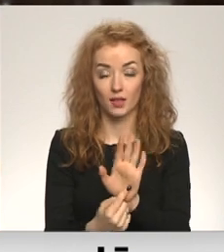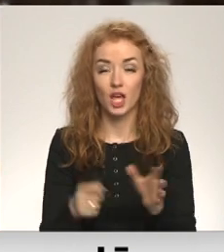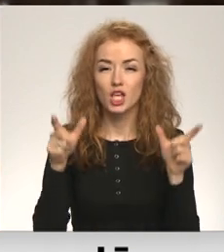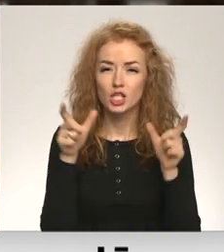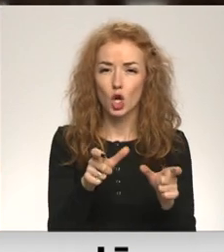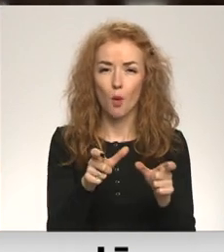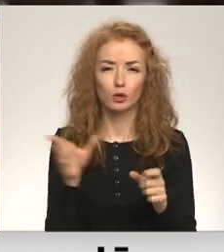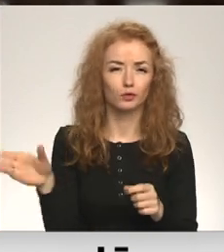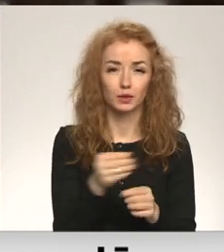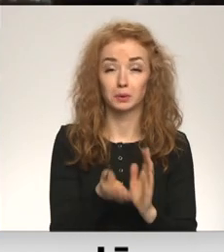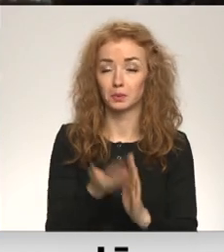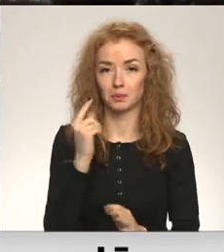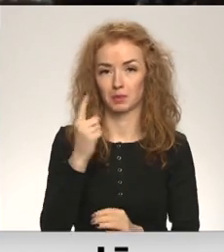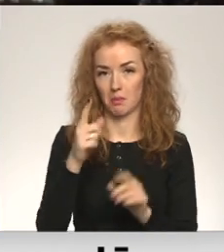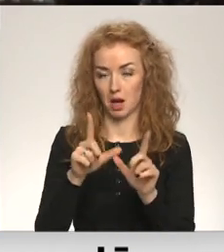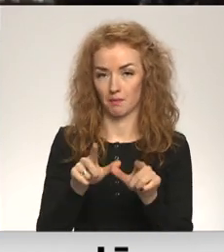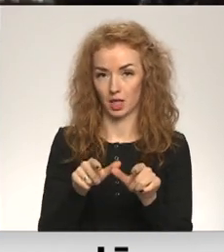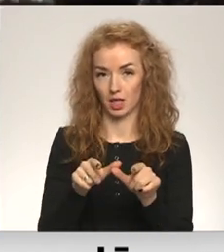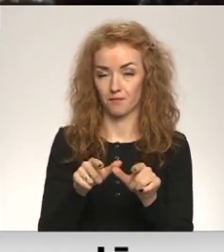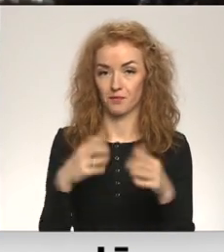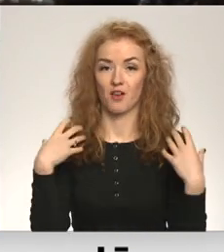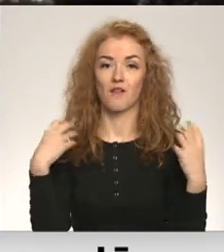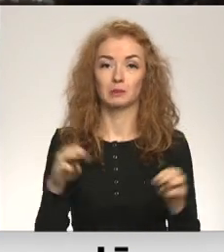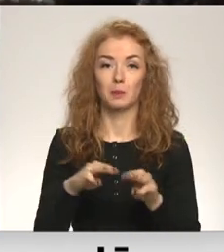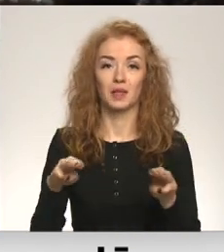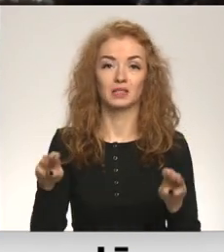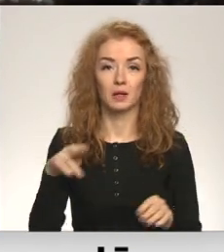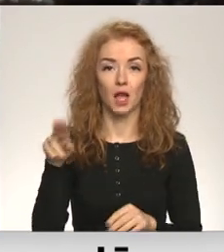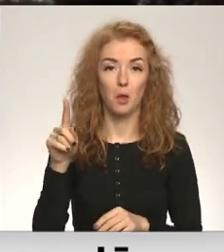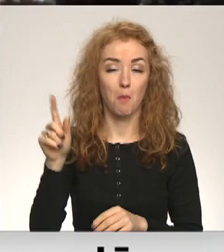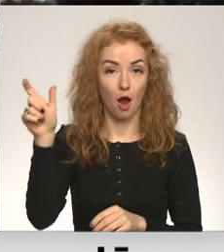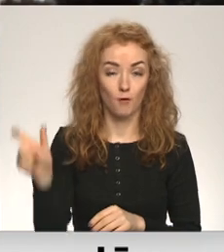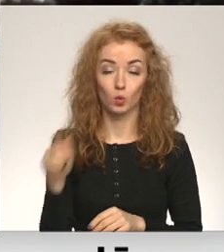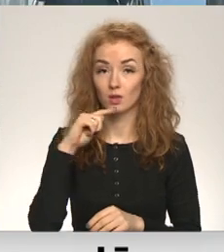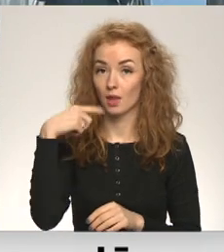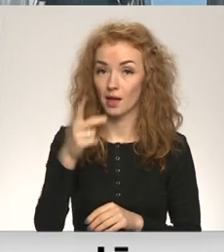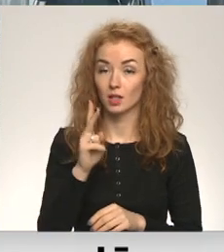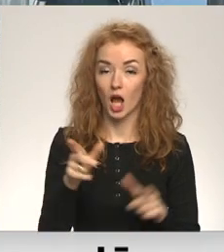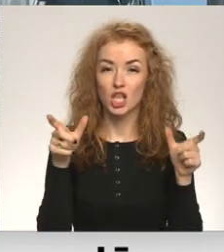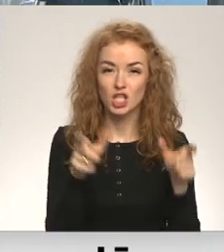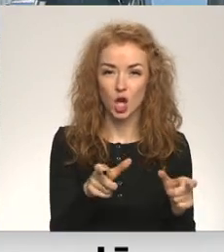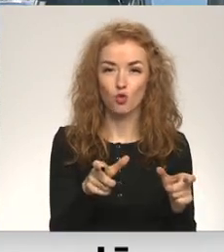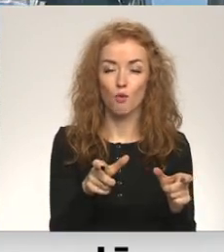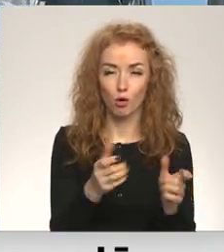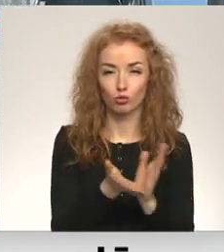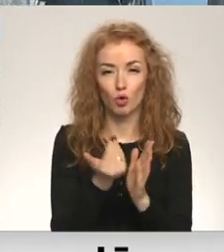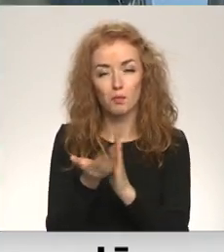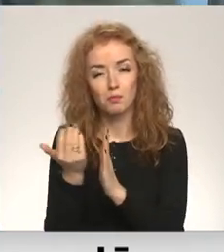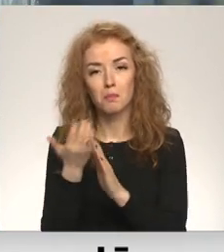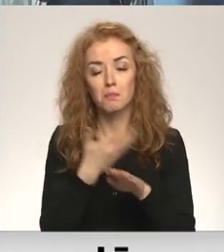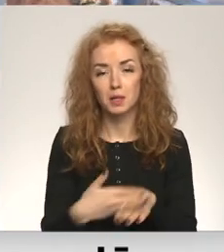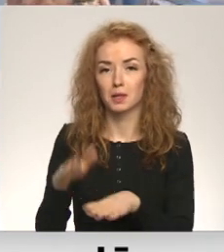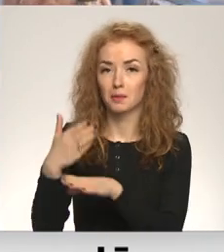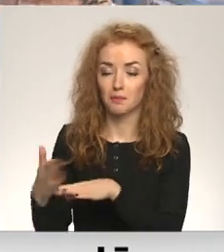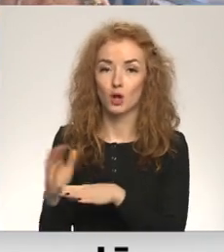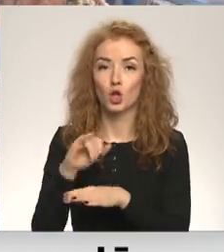atcelti 1. aprīlī. Veselības ministrs Daniels Pavļuts pēc valdības sēdes norādīja, ka ierobežojums nolemts atcelt vairākos soļos, ņemot